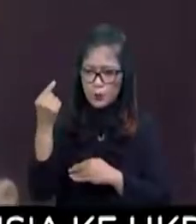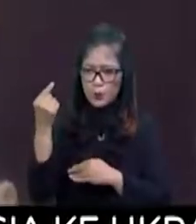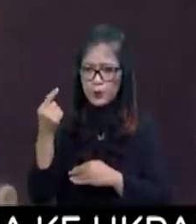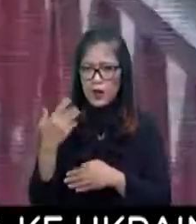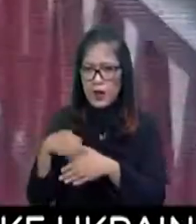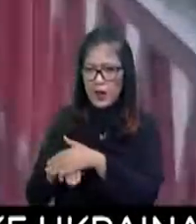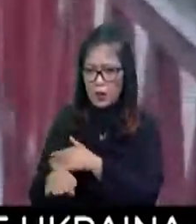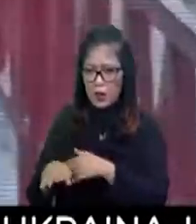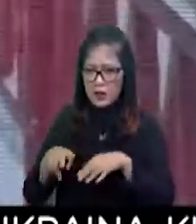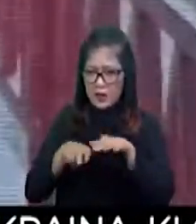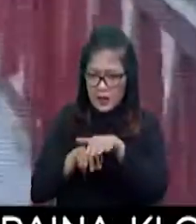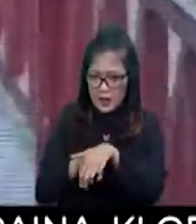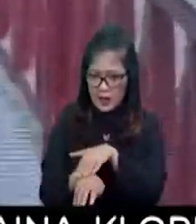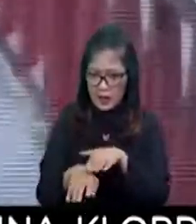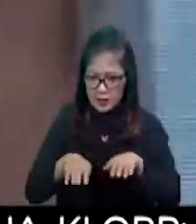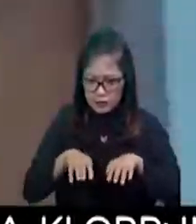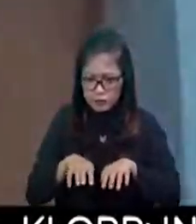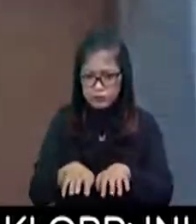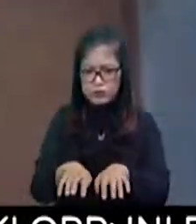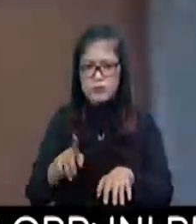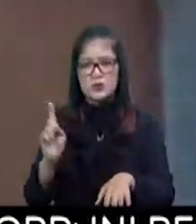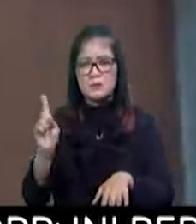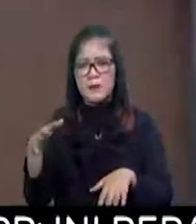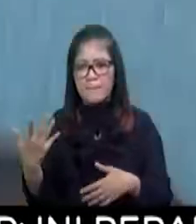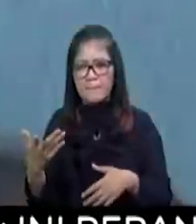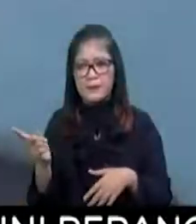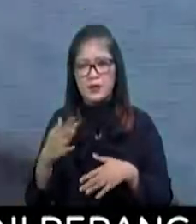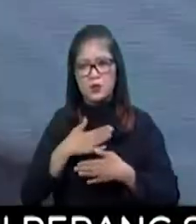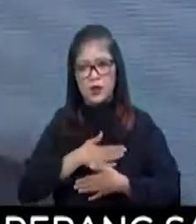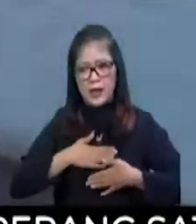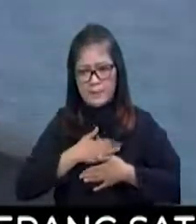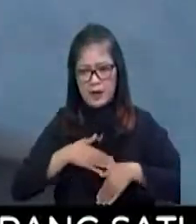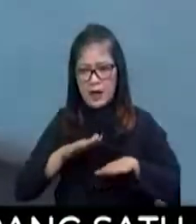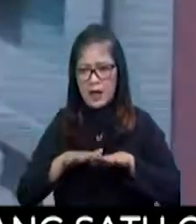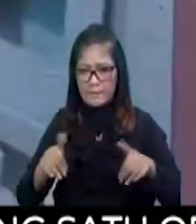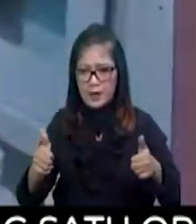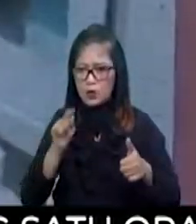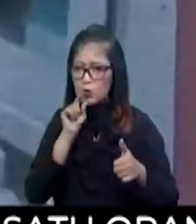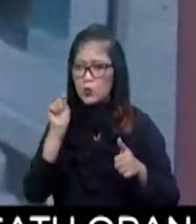rel. Ini didukung dengan terciptanya keamanan dan kenyamanan bagi pengguna jasa